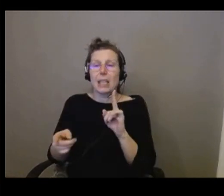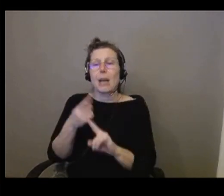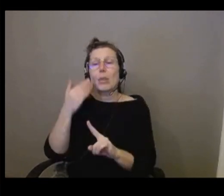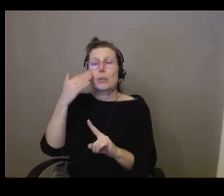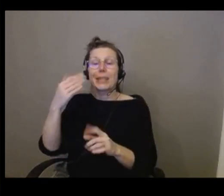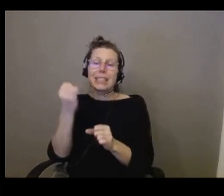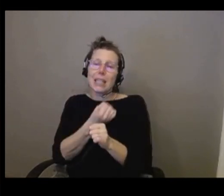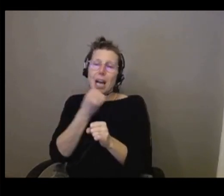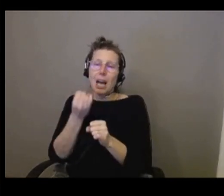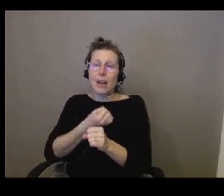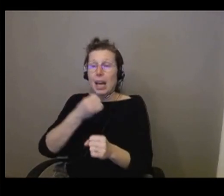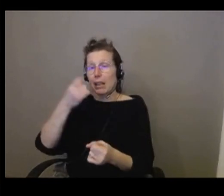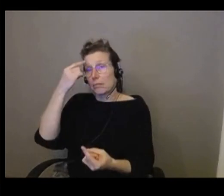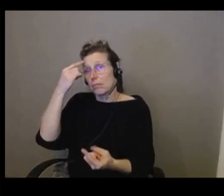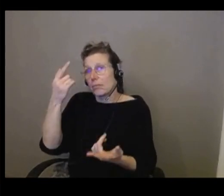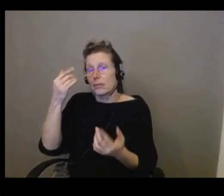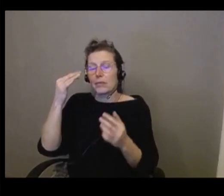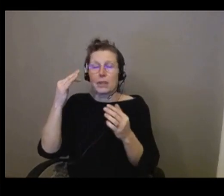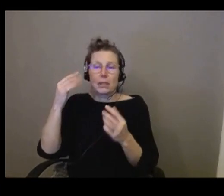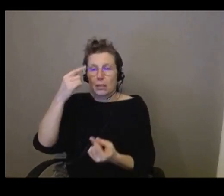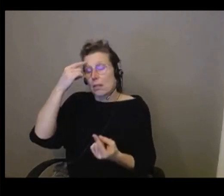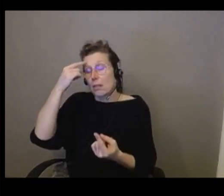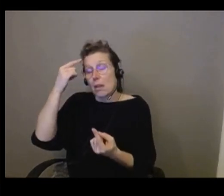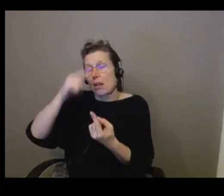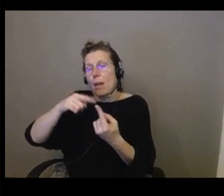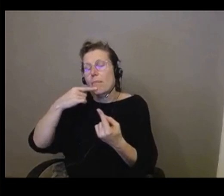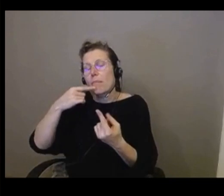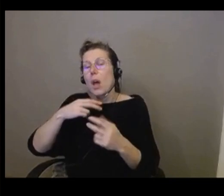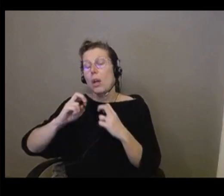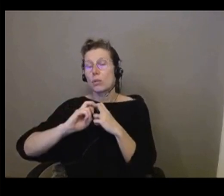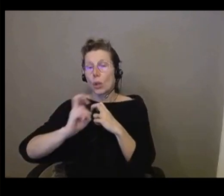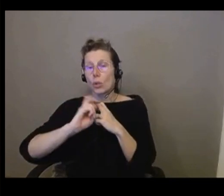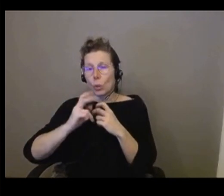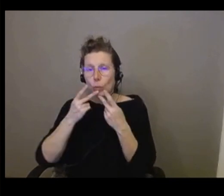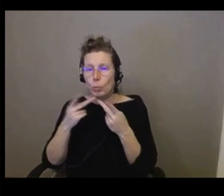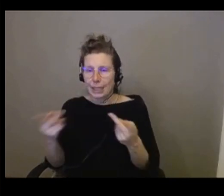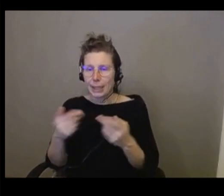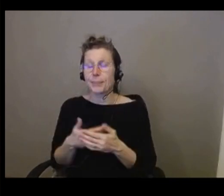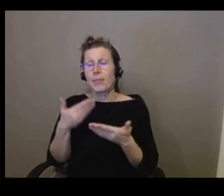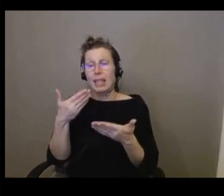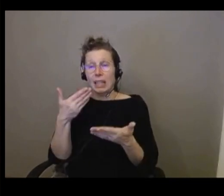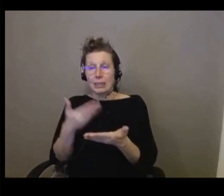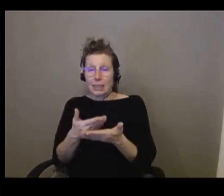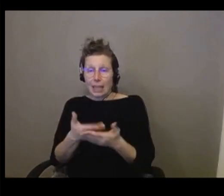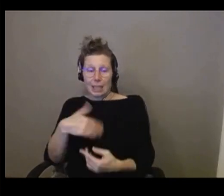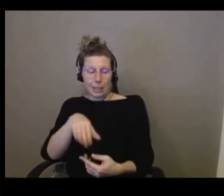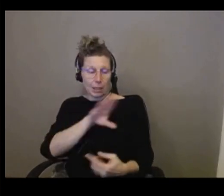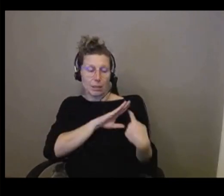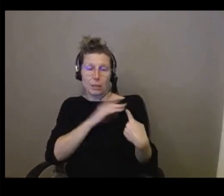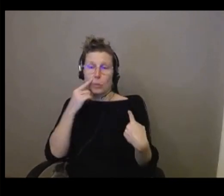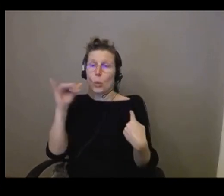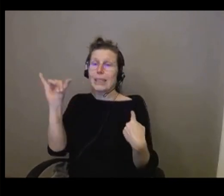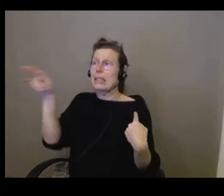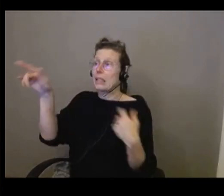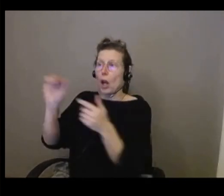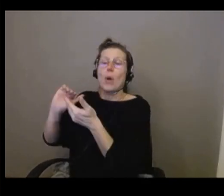qui incombe, on va dire, à plusieurs acteurs, nos collectivités donneurs d'ordre et puis nous, opérateurs de transport. Et particulièrement